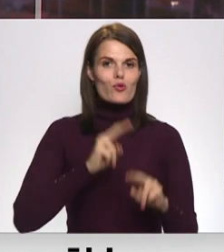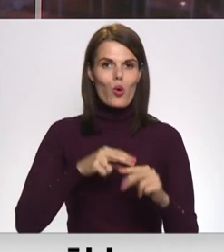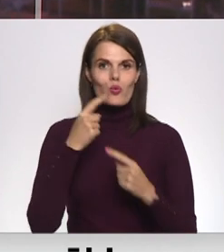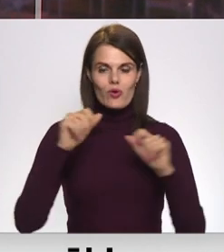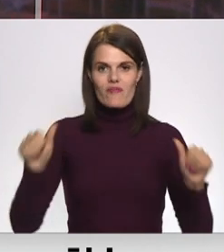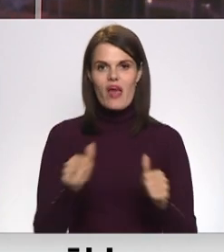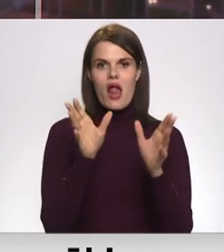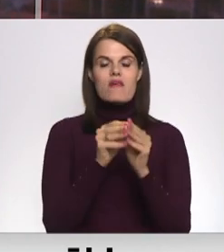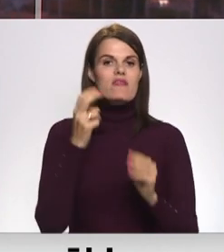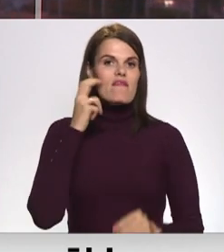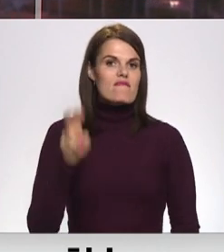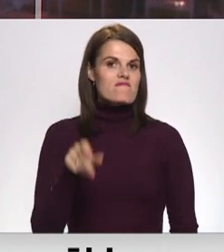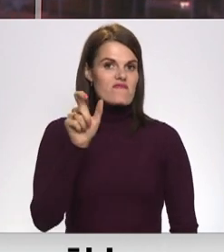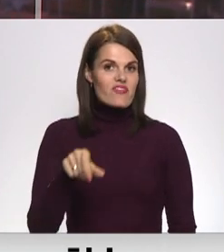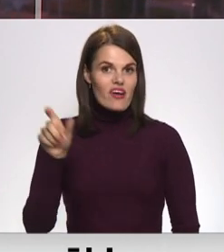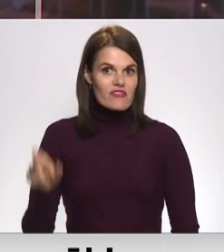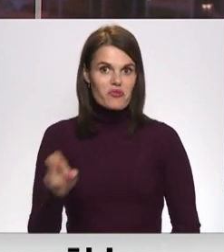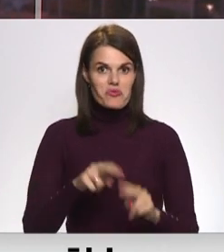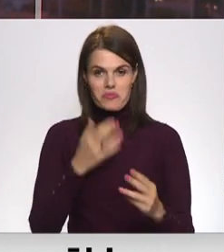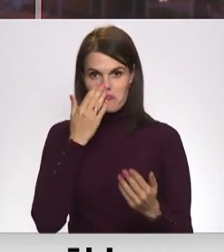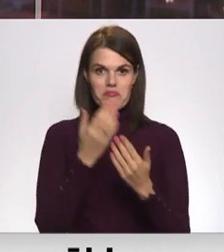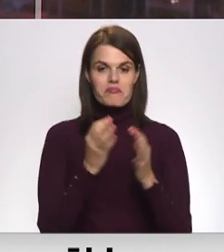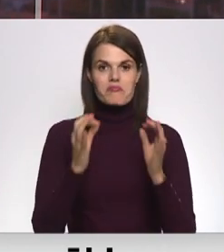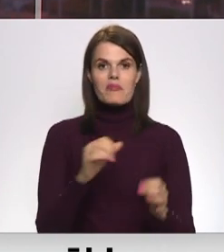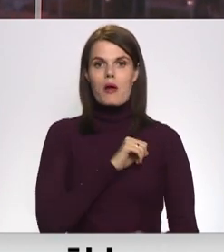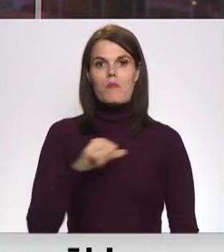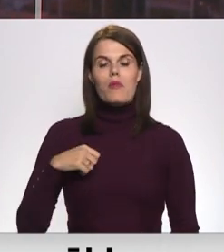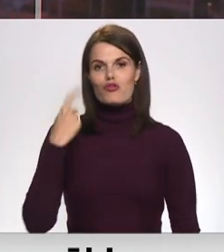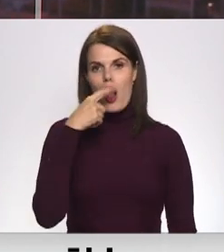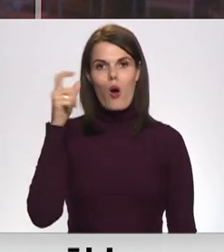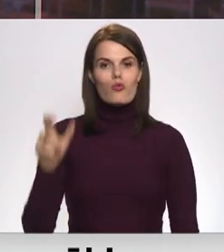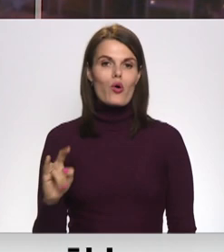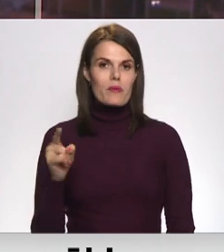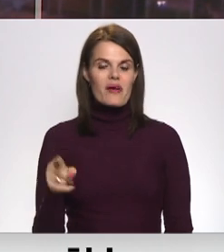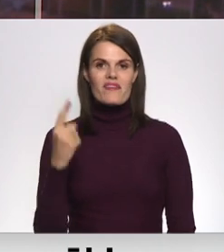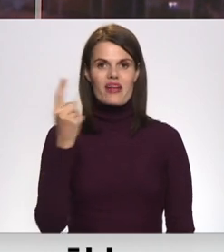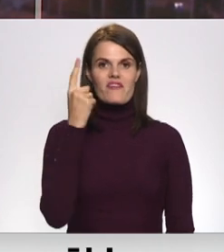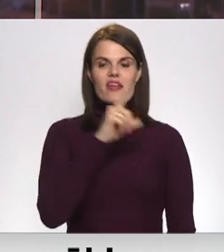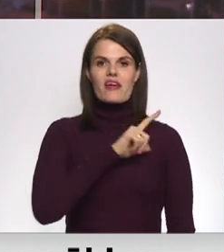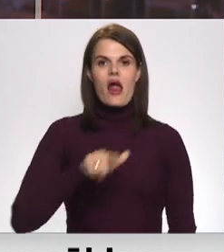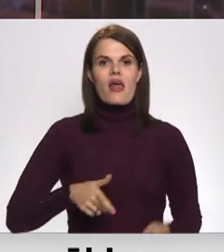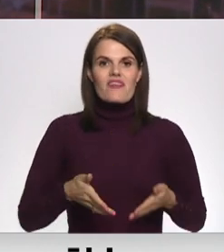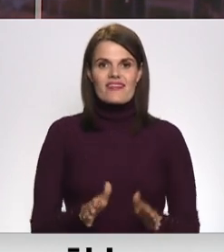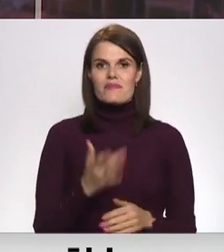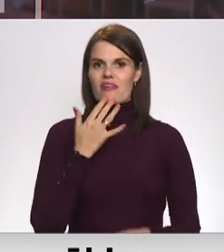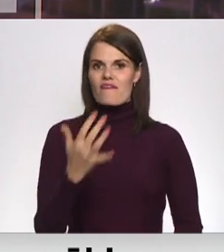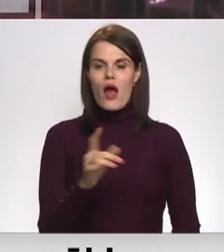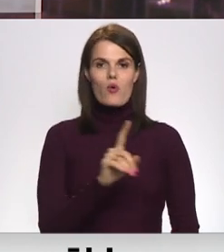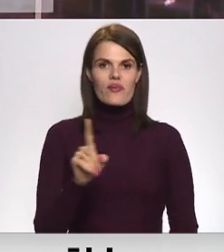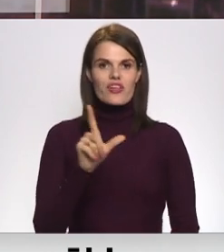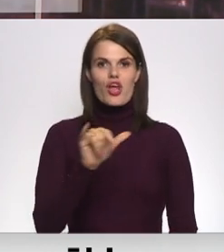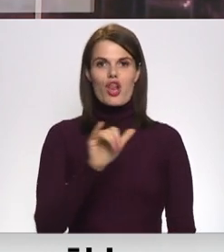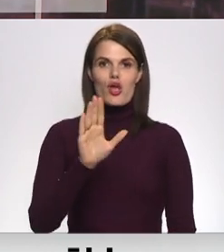ar saviem vecākiem. Un tam pierādījums ir paša autora bērns, kuram vienīgajam Latvijā dzimtā valoda ir